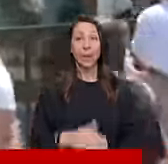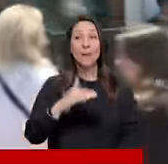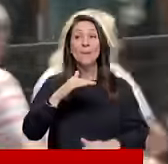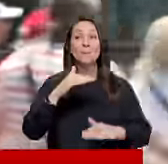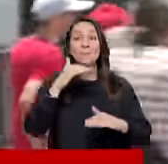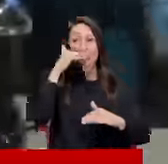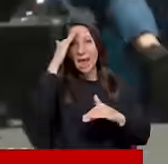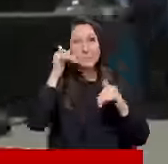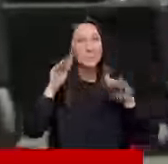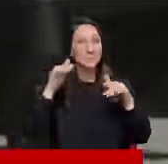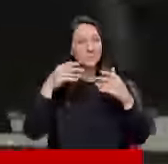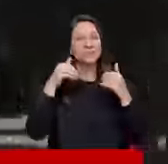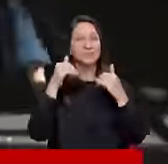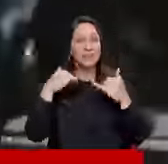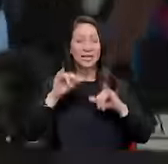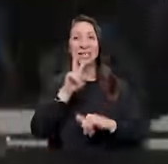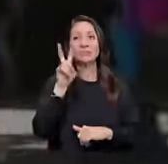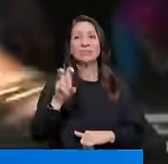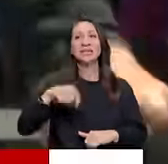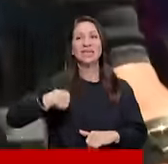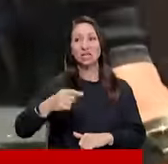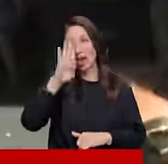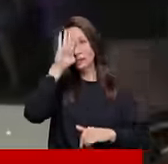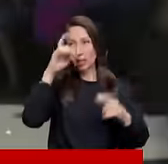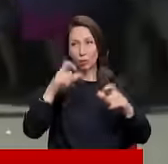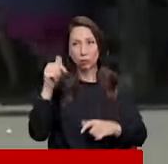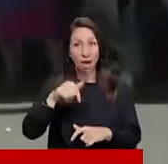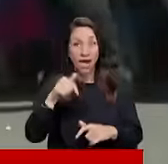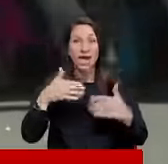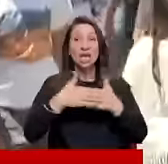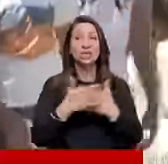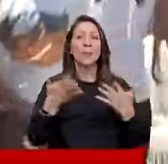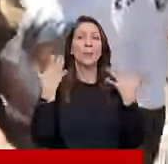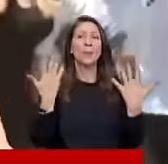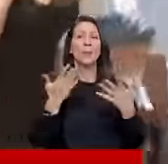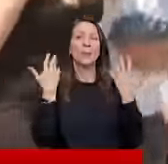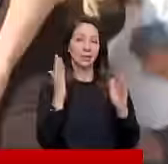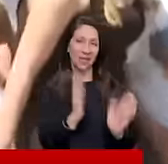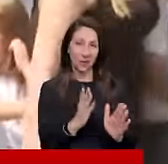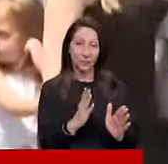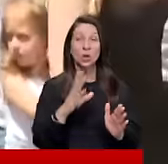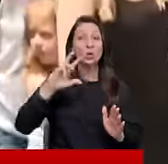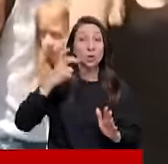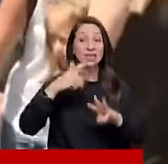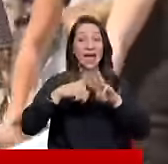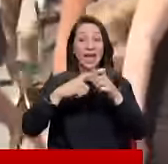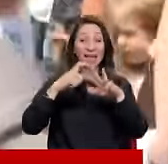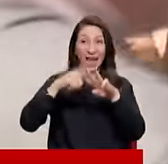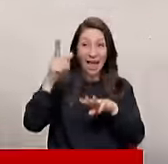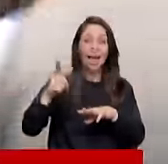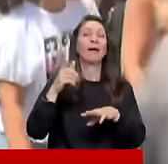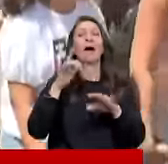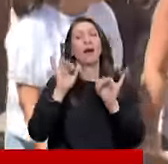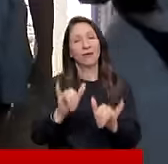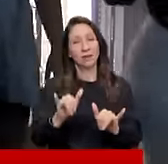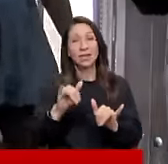Bayram tatilinde İstanbul'da hava sıcaklığı 28 dereceye kadar çıkacak. Gece serinliği ise devam edecek. Güneş Ege'de de yüzünü